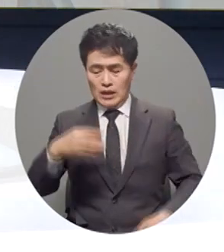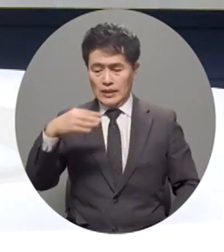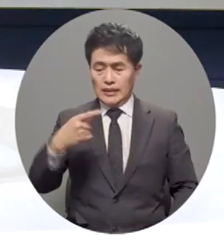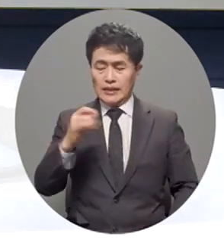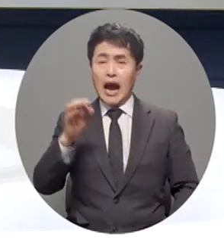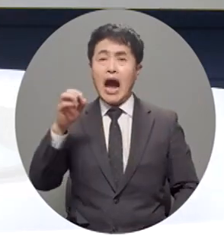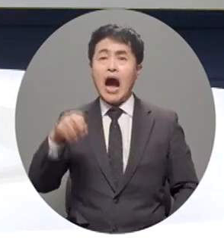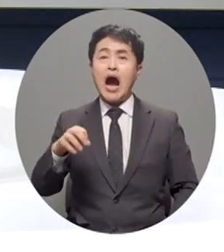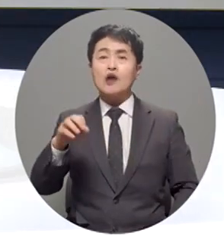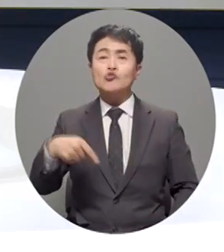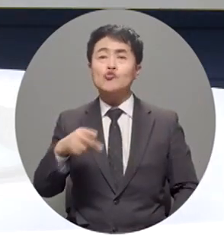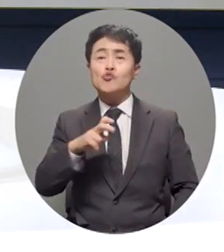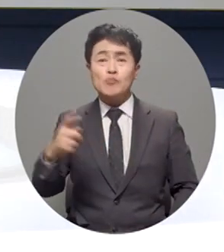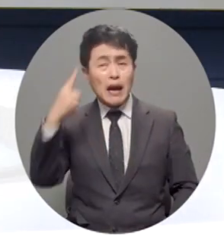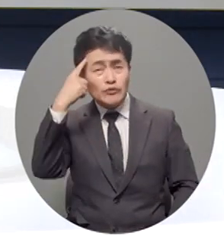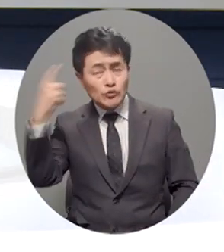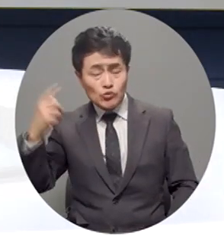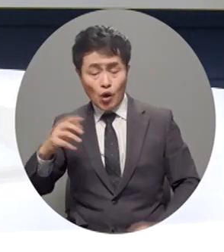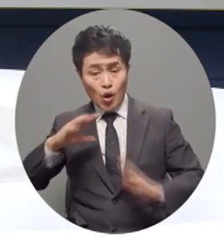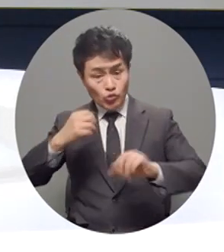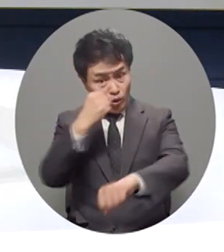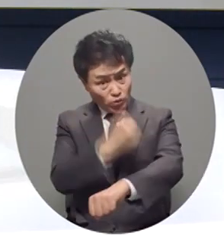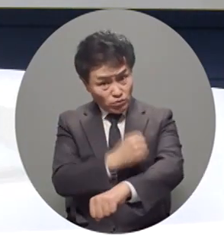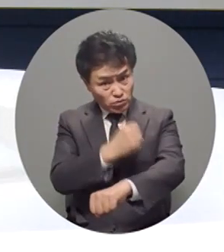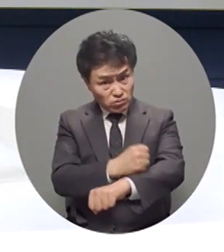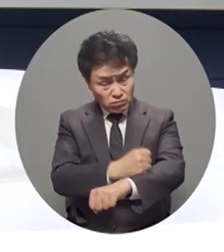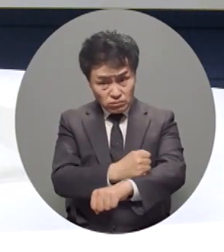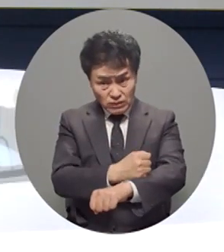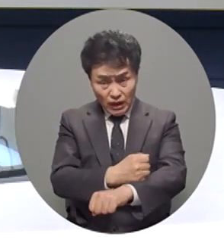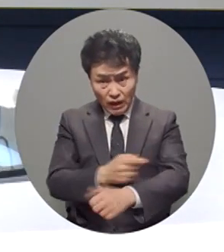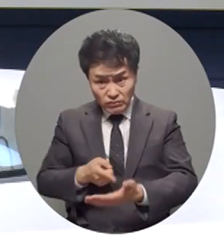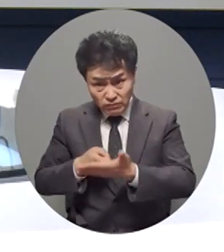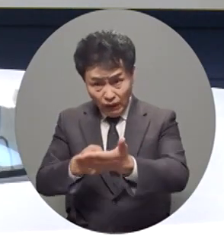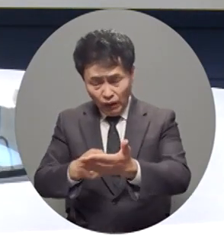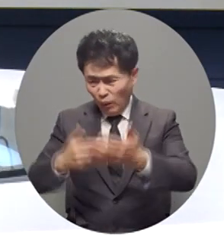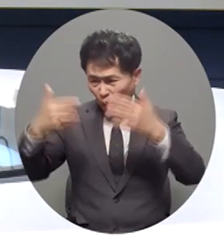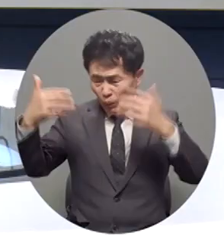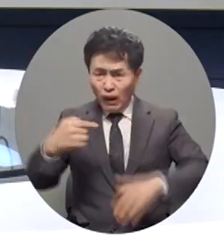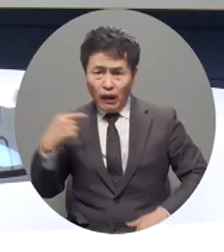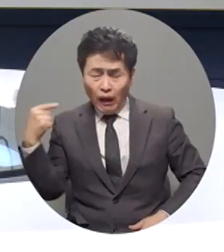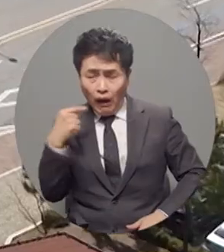해도 조건이 까다로와 인정받기가 쉽지 않습니다 이덕경